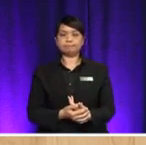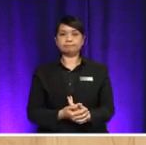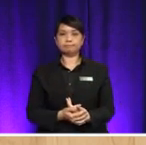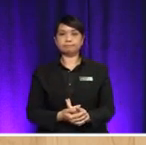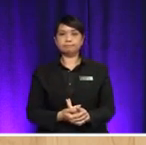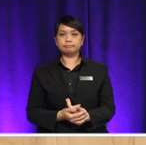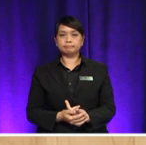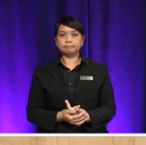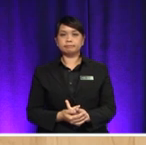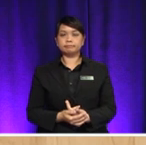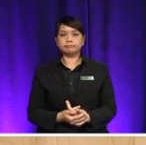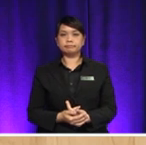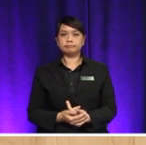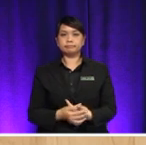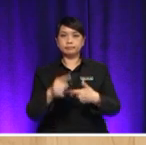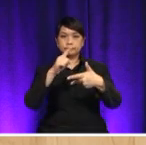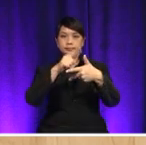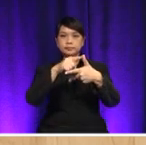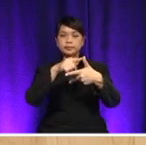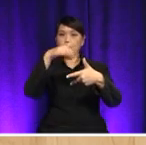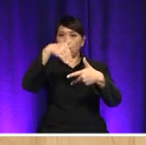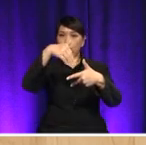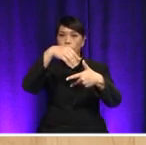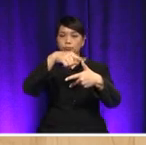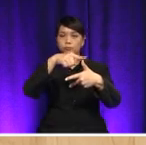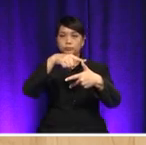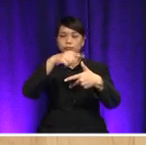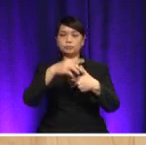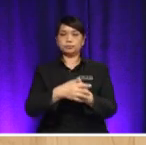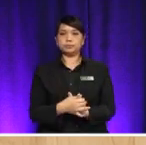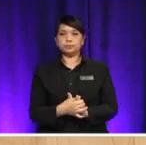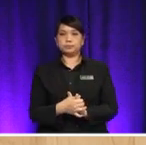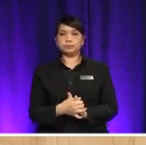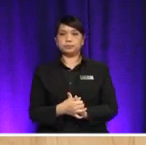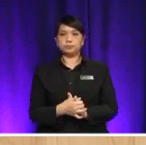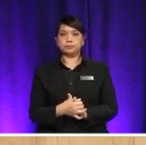oke satu lagi Diana adalah pada harga pada tahun 2010 Oke